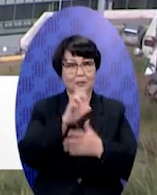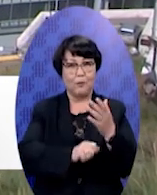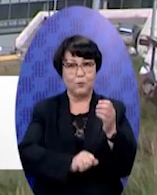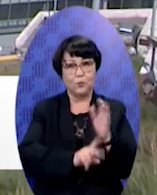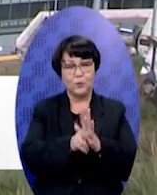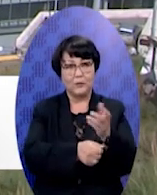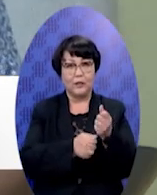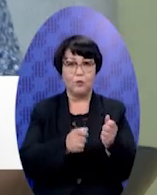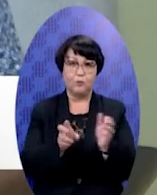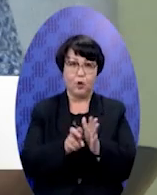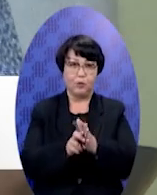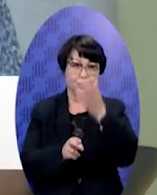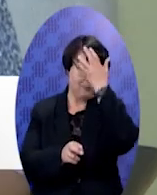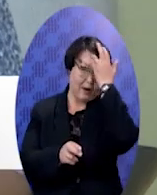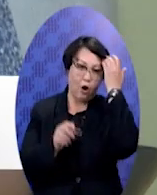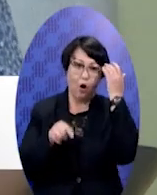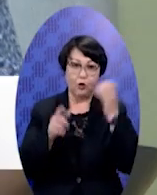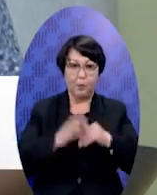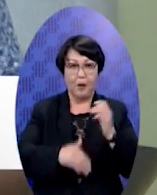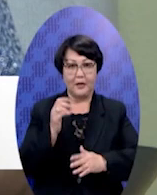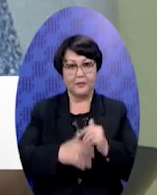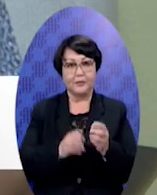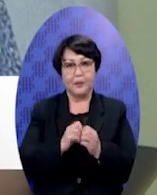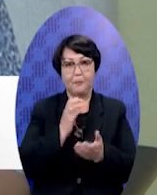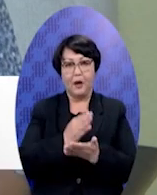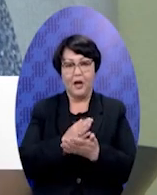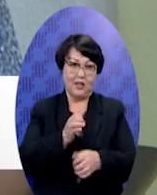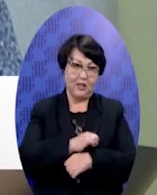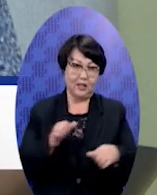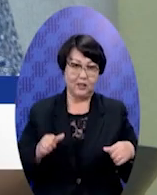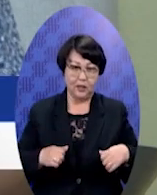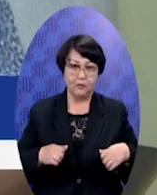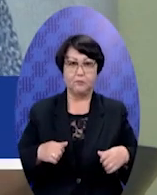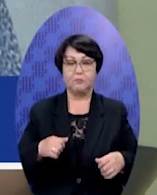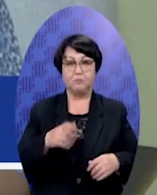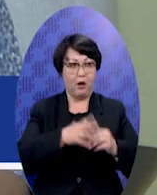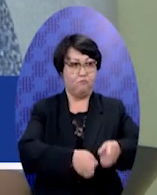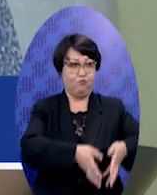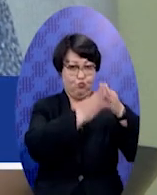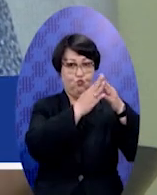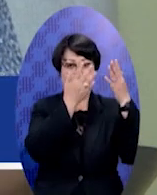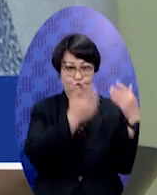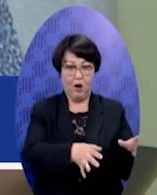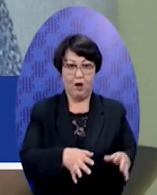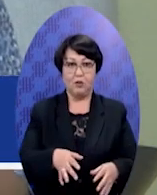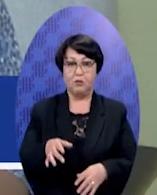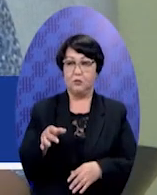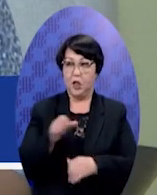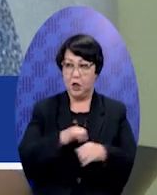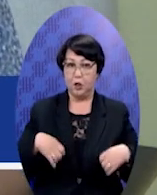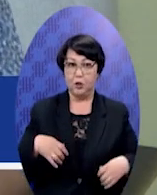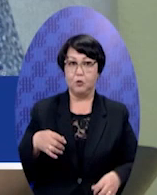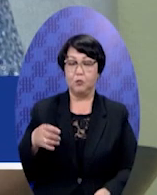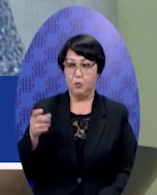боломж байна. Одоо баригдсан байж байгаа. Одоо ард түмний гар дээр байж байгаа ипотекийн зээлээр